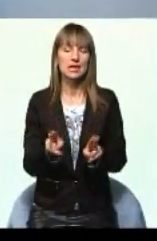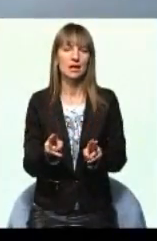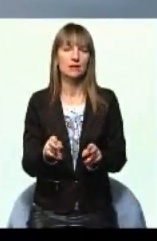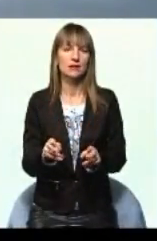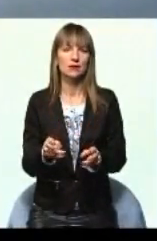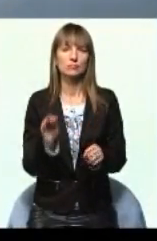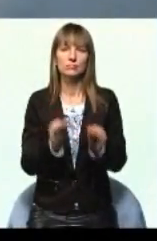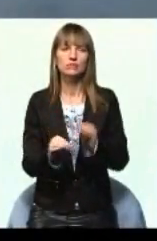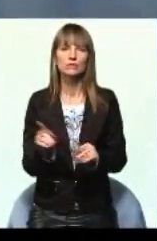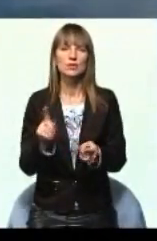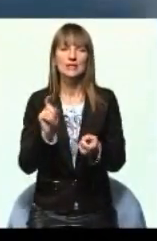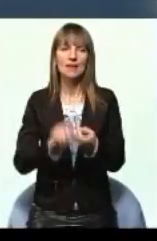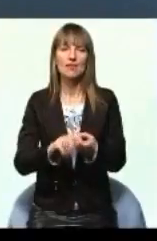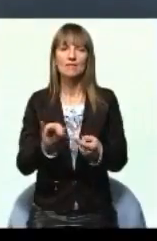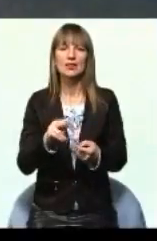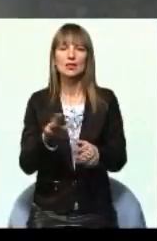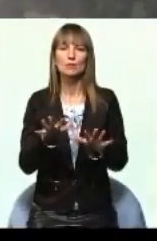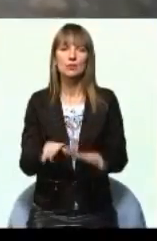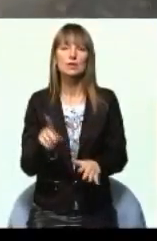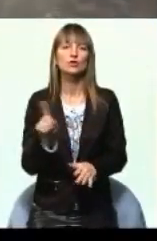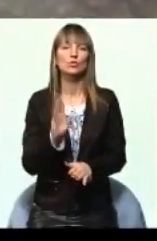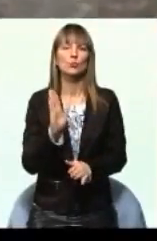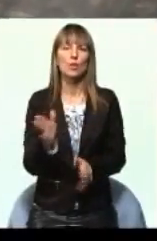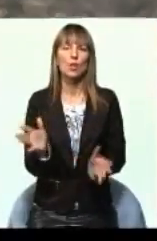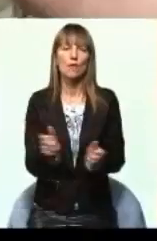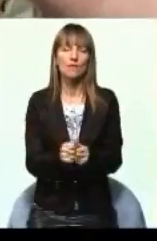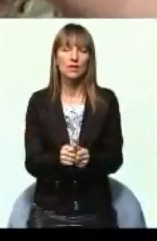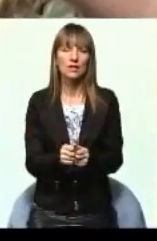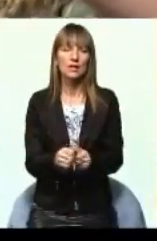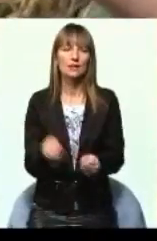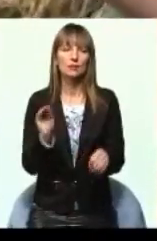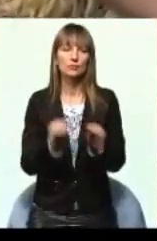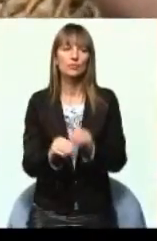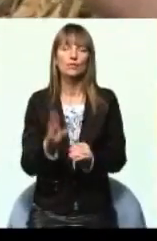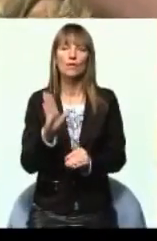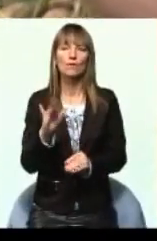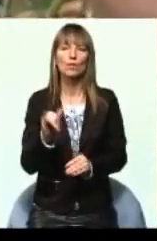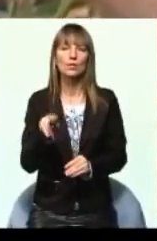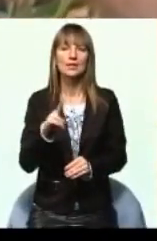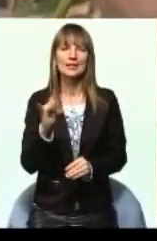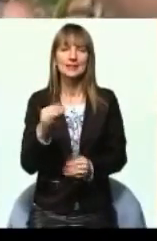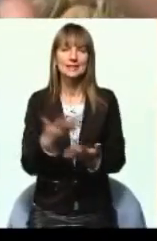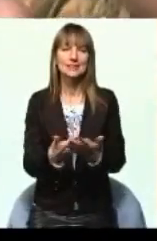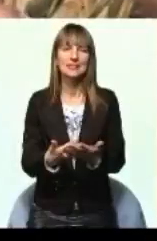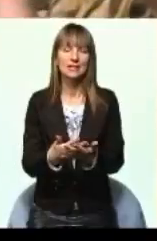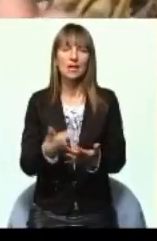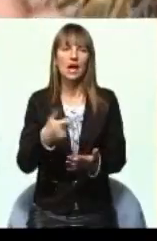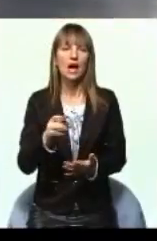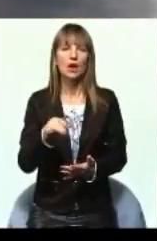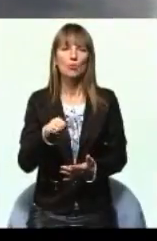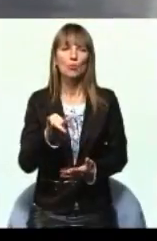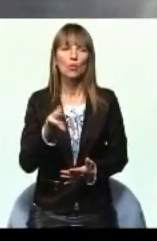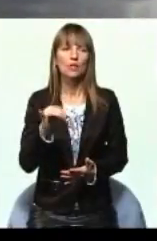що залежать від місця та улову. Так, до них відносять вудки, сітки, неводи, трали, гарпуни та